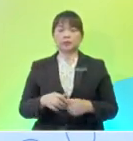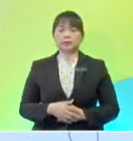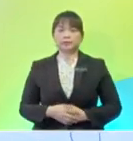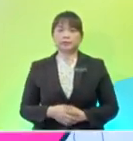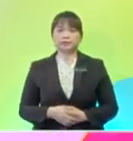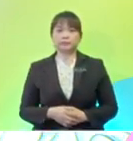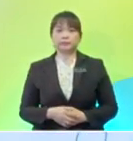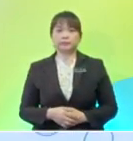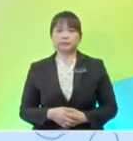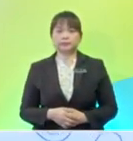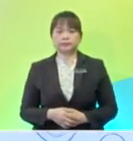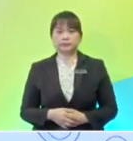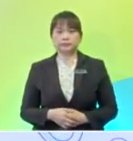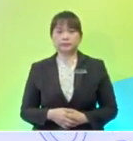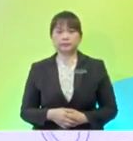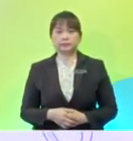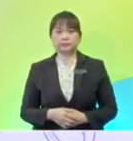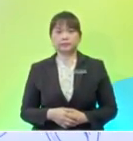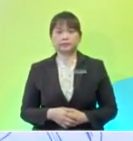buat matahari